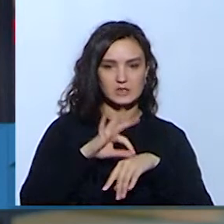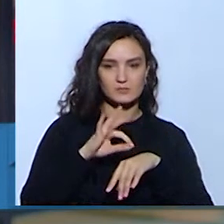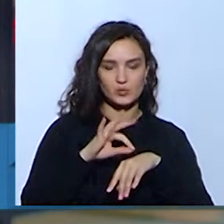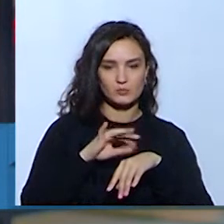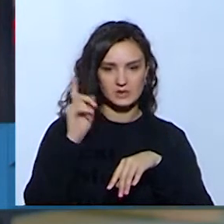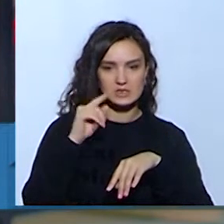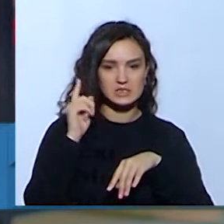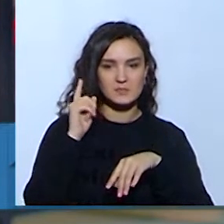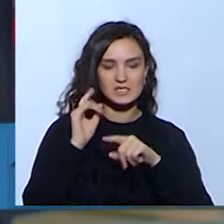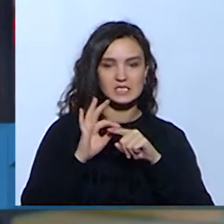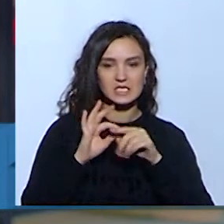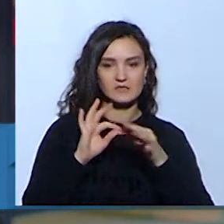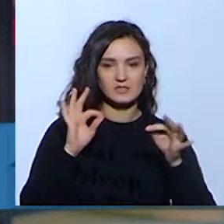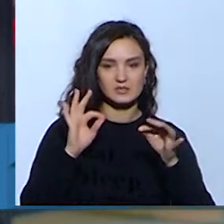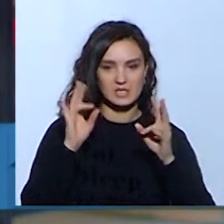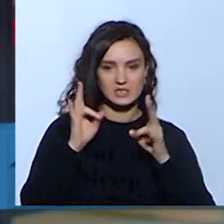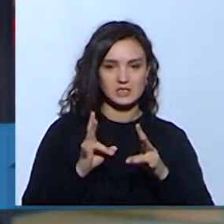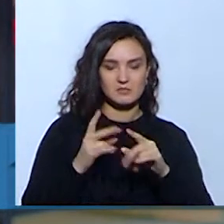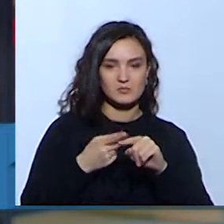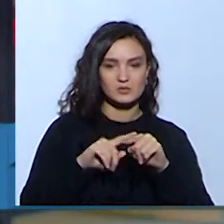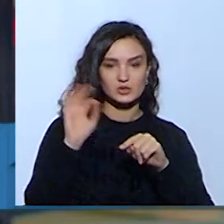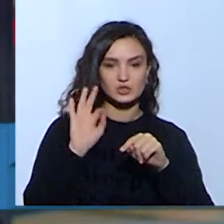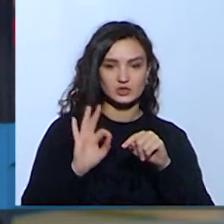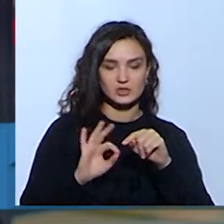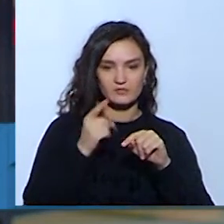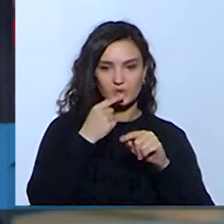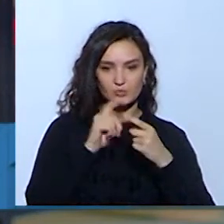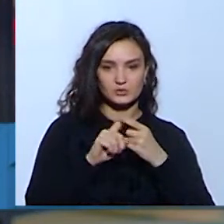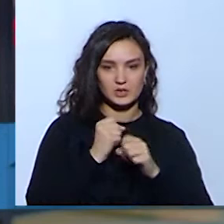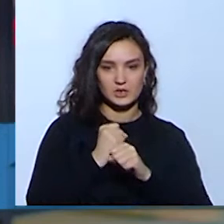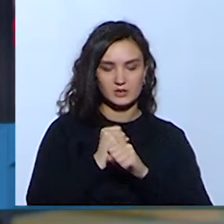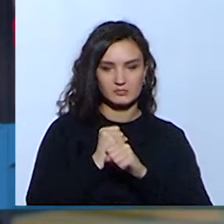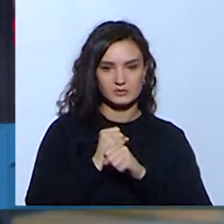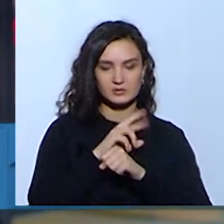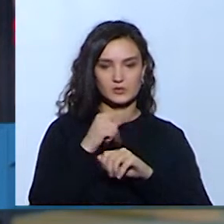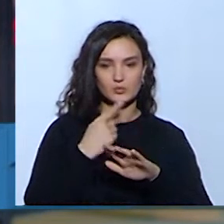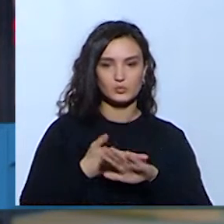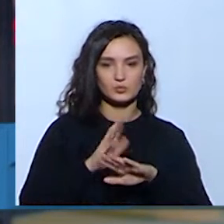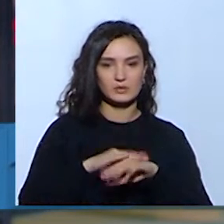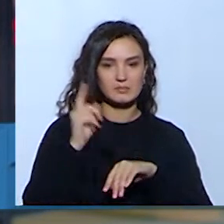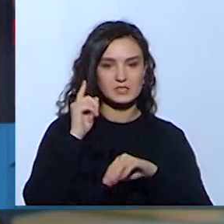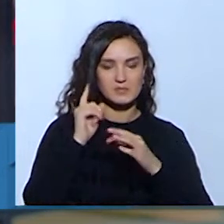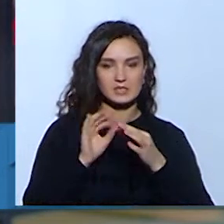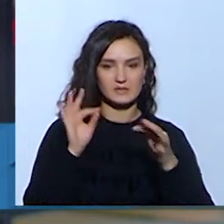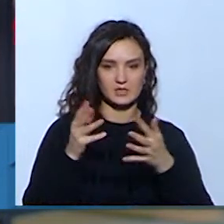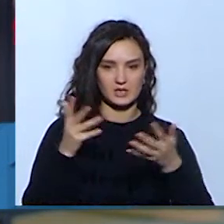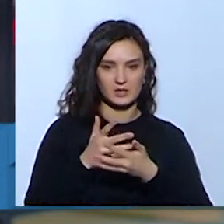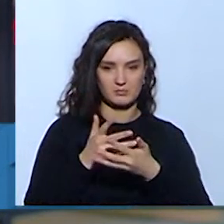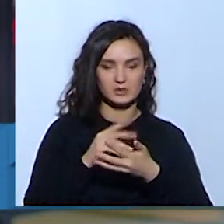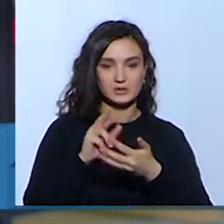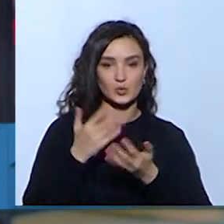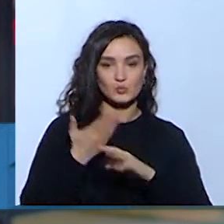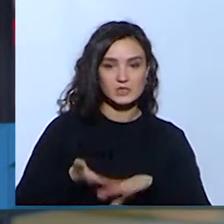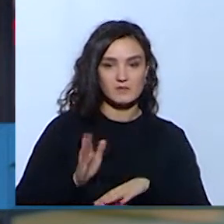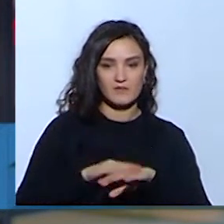ხოლმე სმენის ნერვის დაზიანებამ, რომელსაც ხშირად ვირუსი აკეთებს და გრთულდება სმენის ნერვის ანთებით. თუ